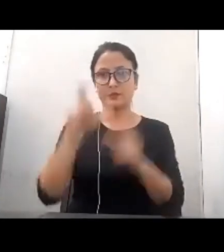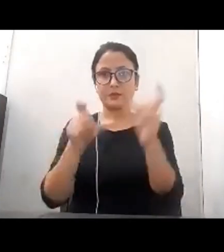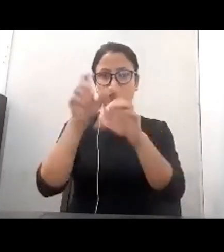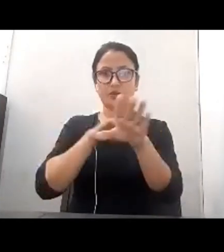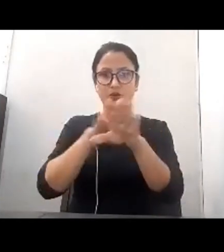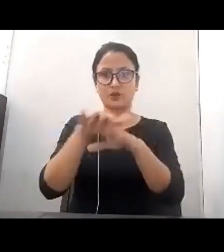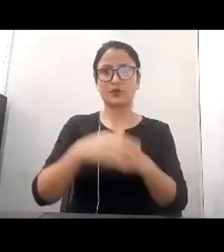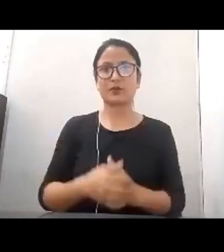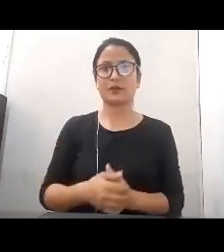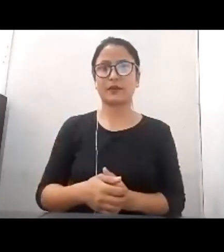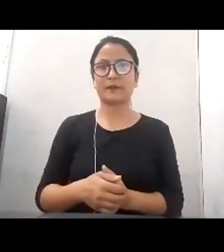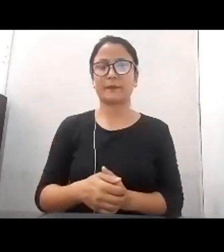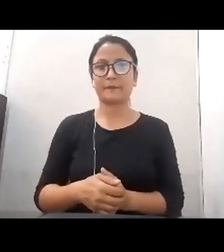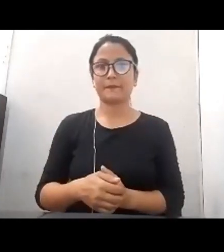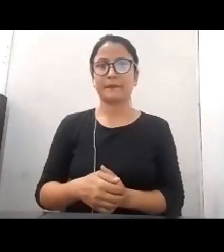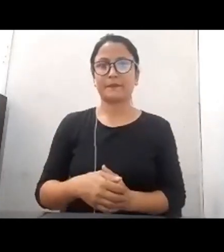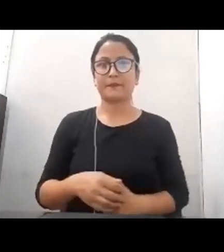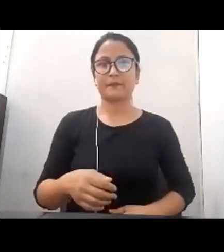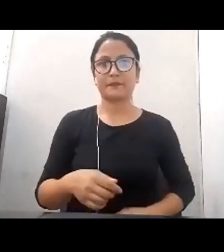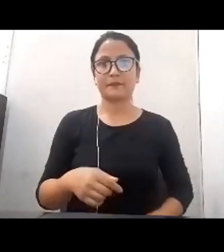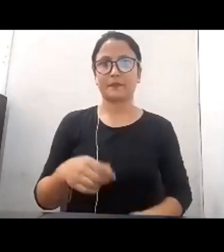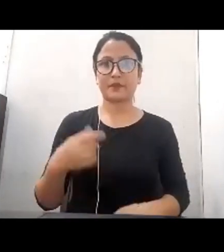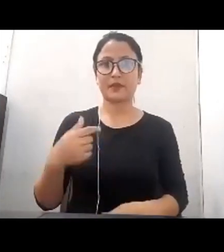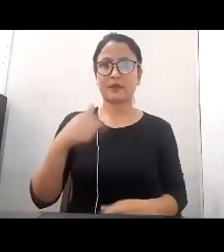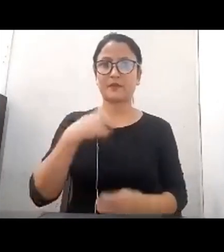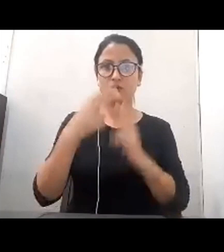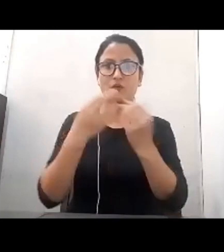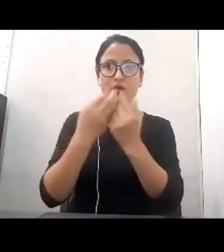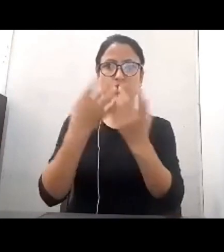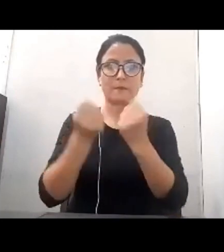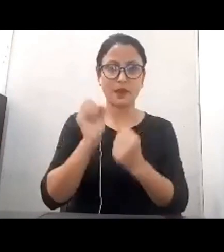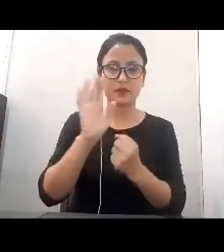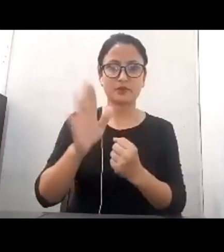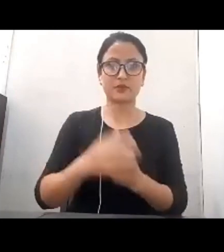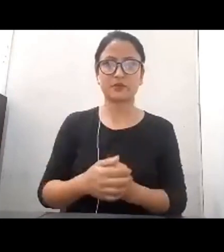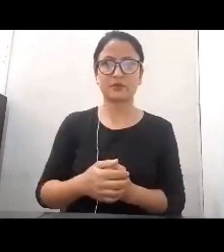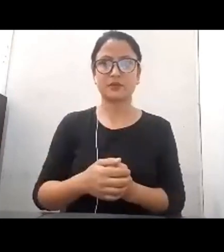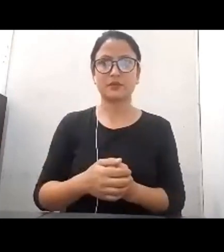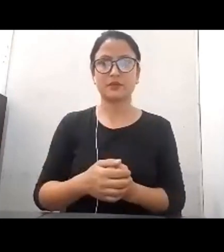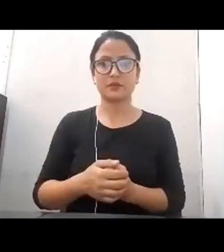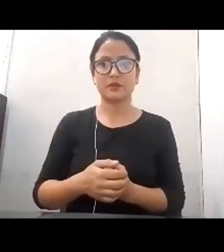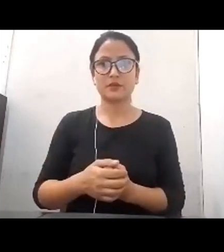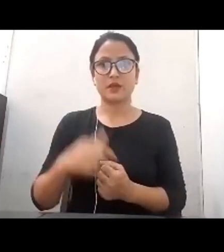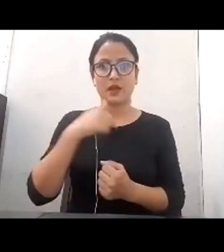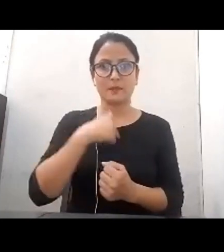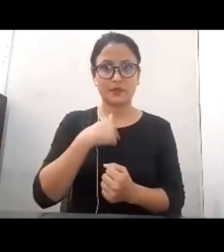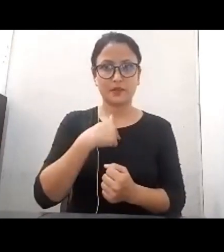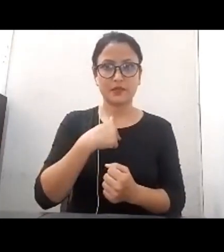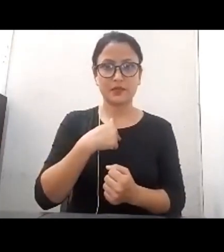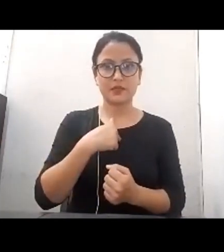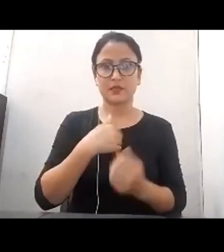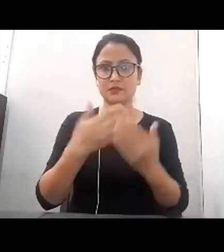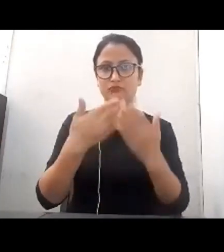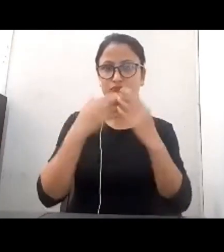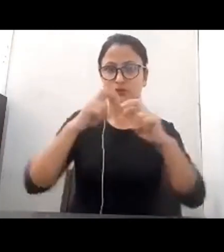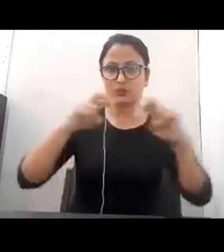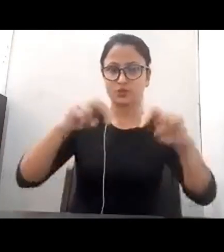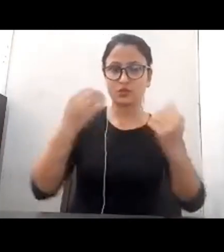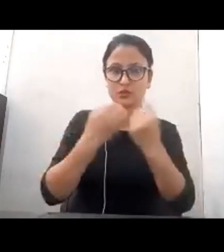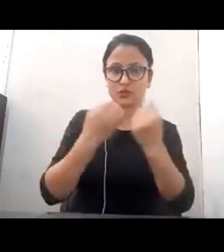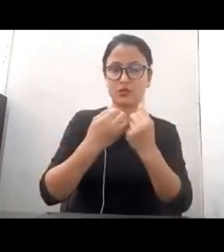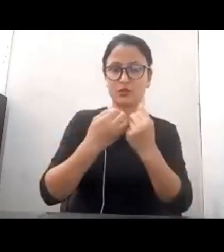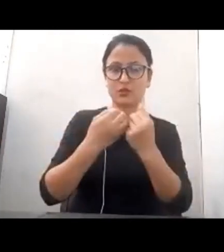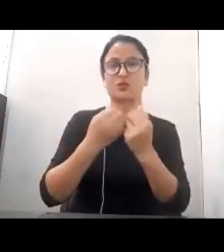जिम्मेवार मान्छेहरू चाहिँ भेला भएर हामीले कुरा गर्न पाइराखेका छौँ। अब हामीले स्टडी गरेको चिजलाई